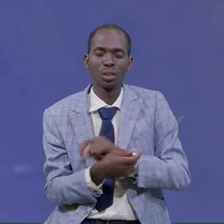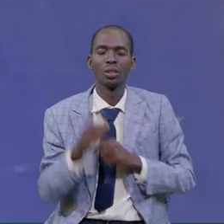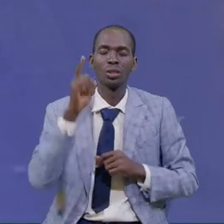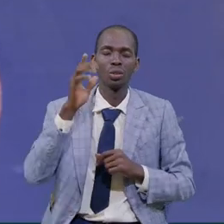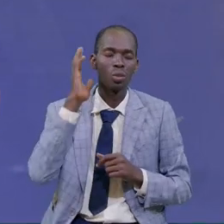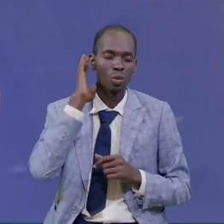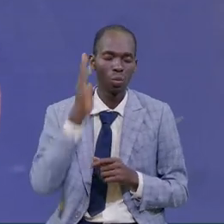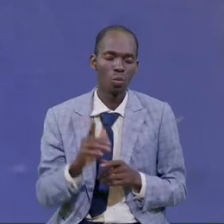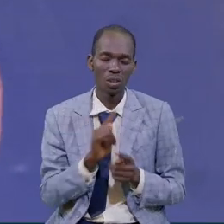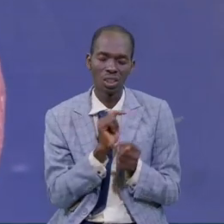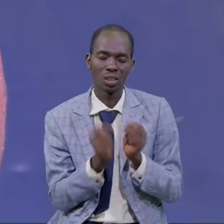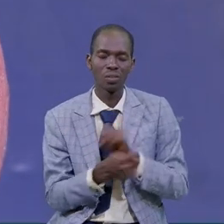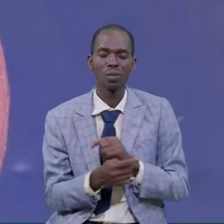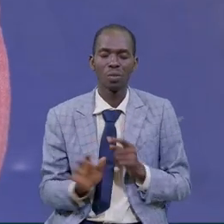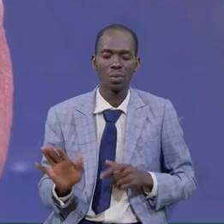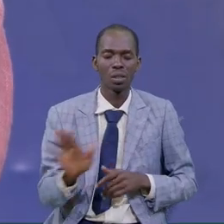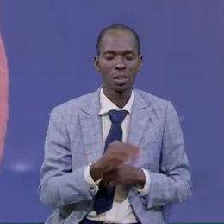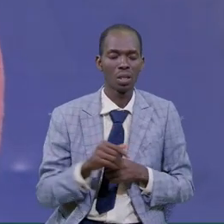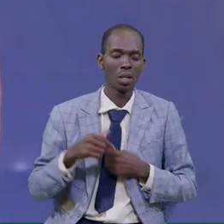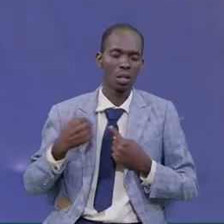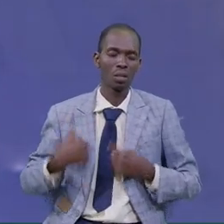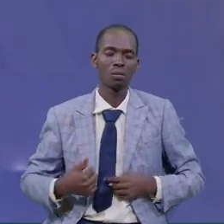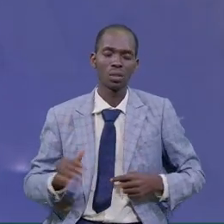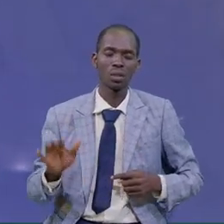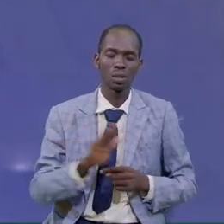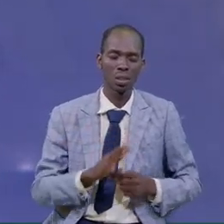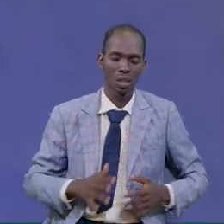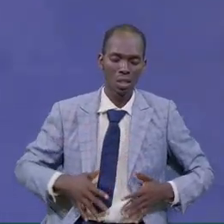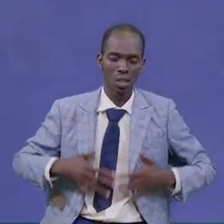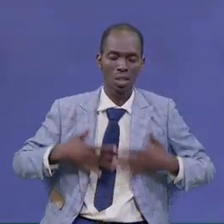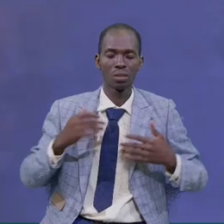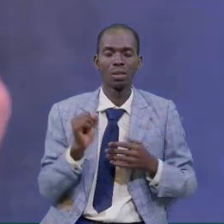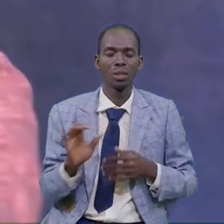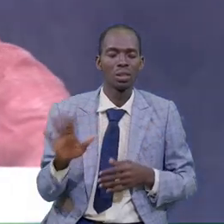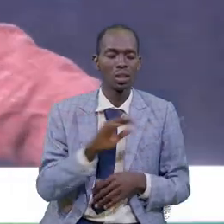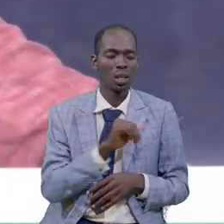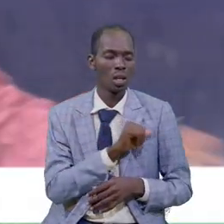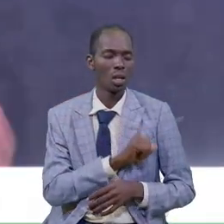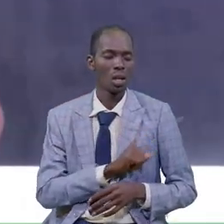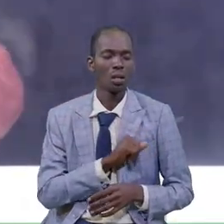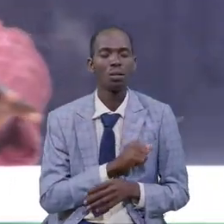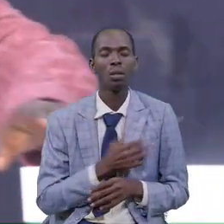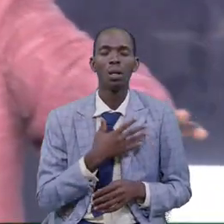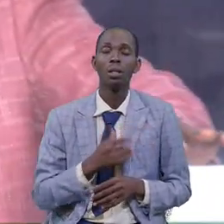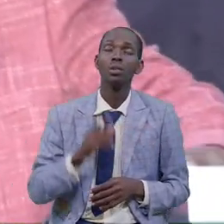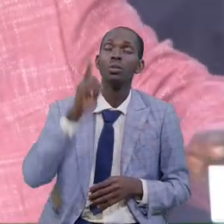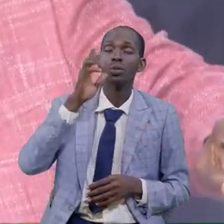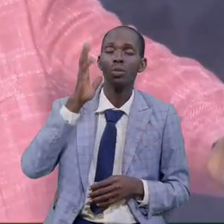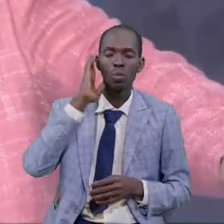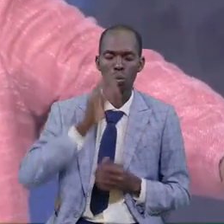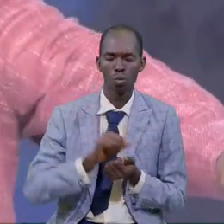transforme leur cœur, leur vie, leur attitude, et tu laves